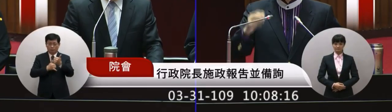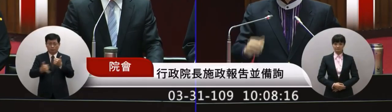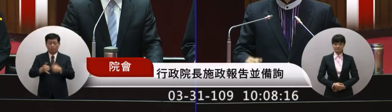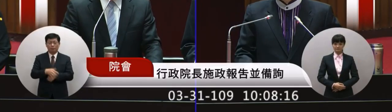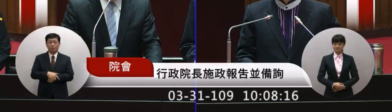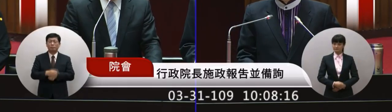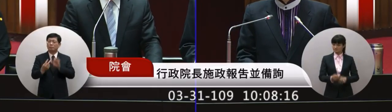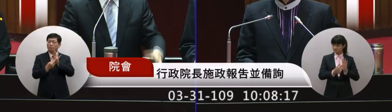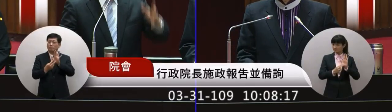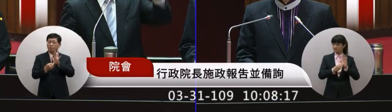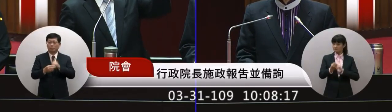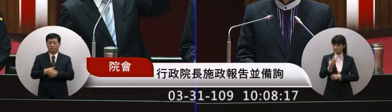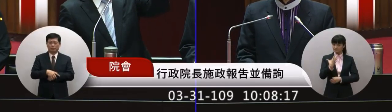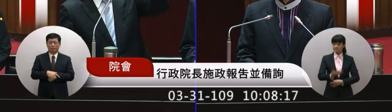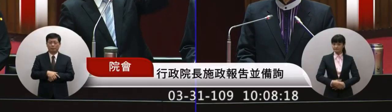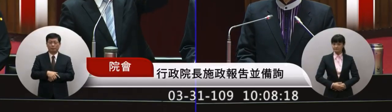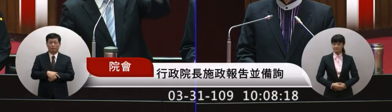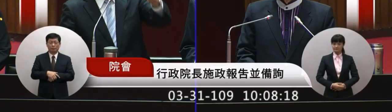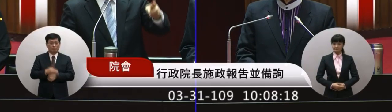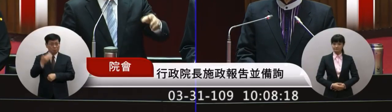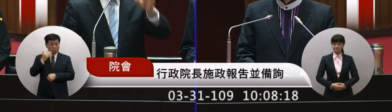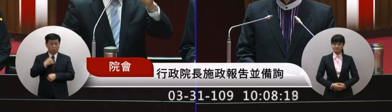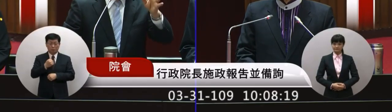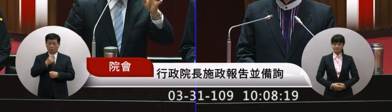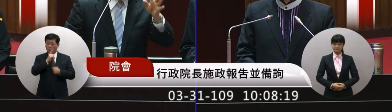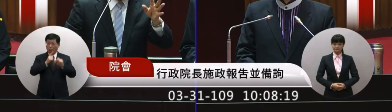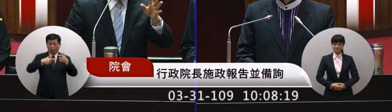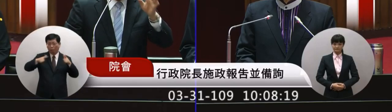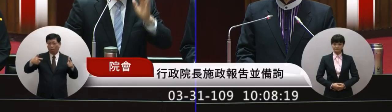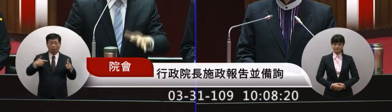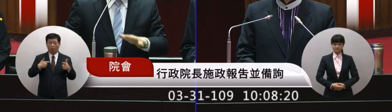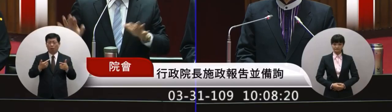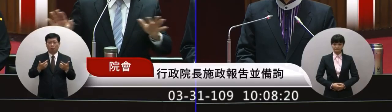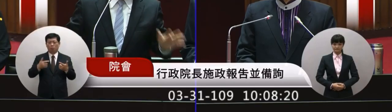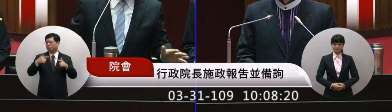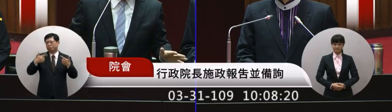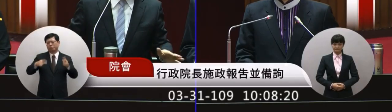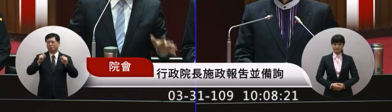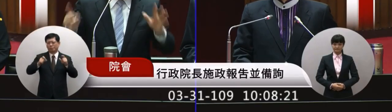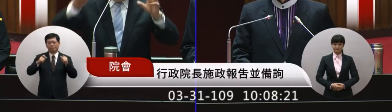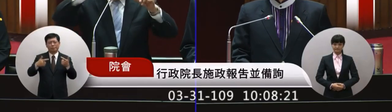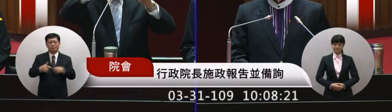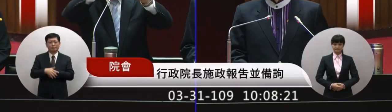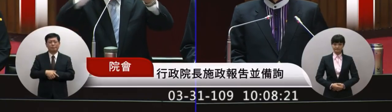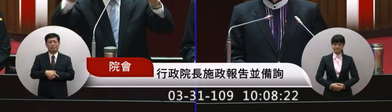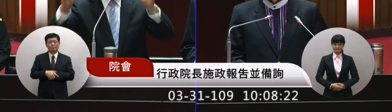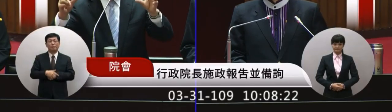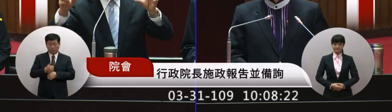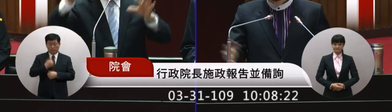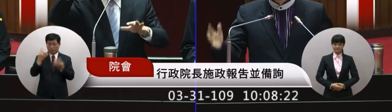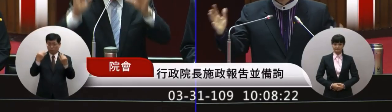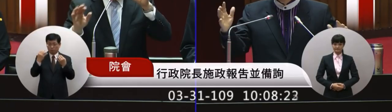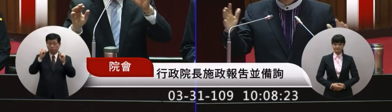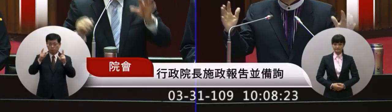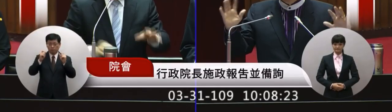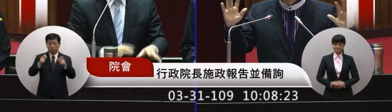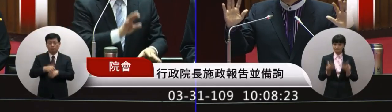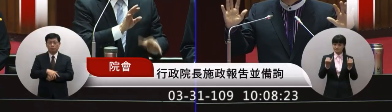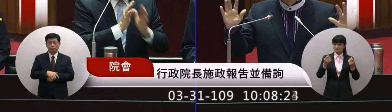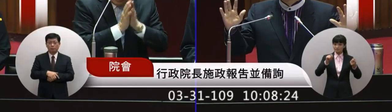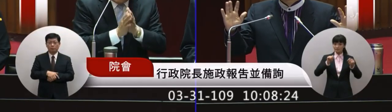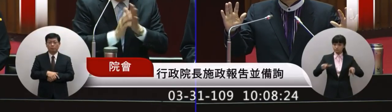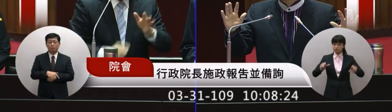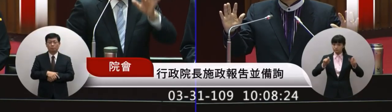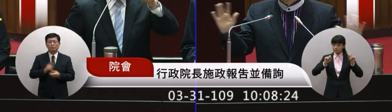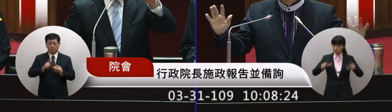员说明，就是讲，你得讲啊，一人讲一款，咱无啥共款，唔是无共款啦。虽然数字无共款， 真的不一样哦，